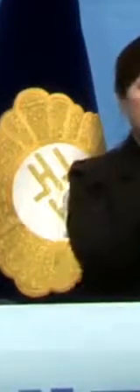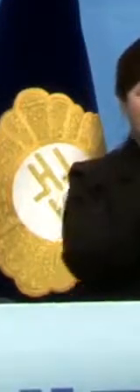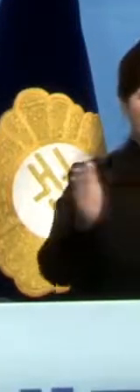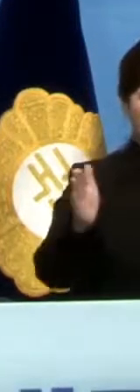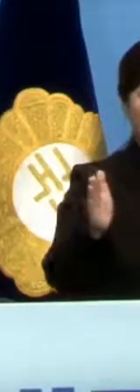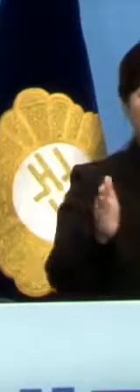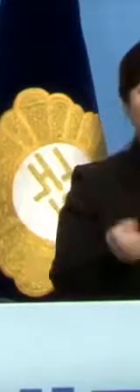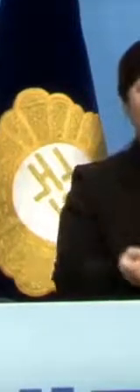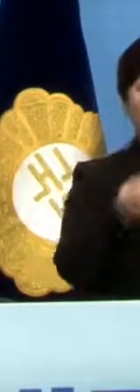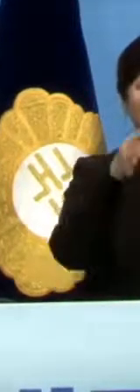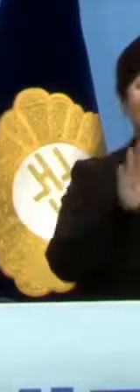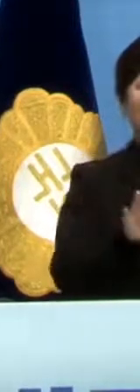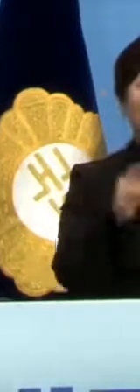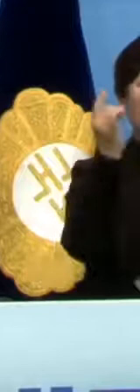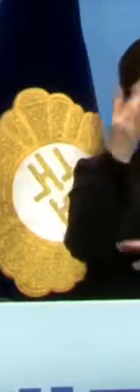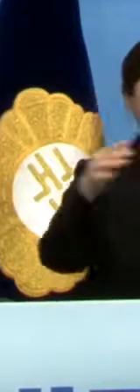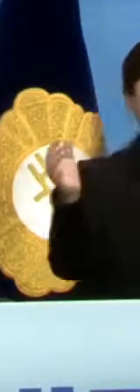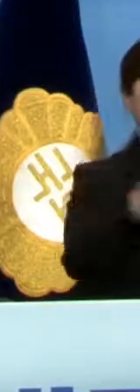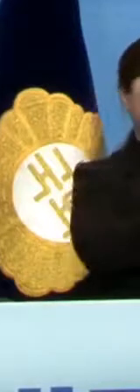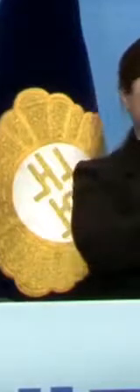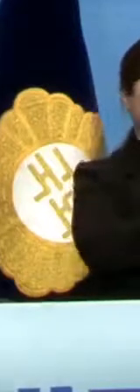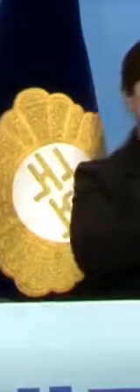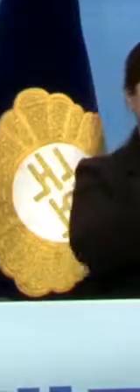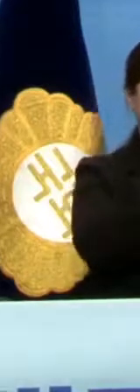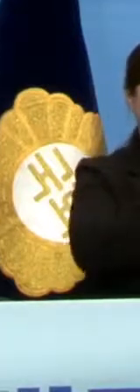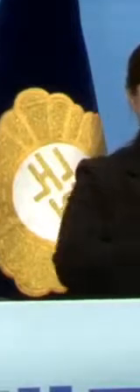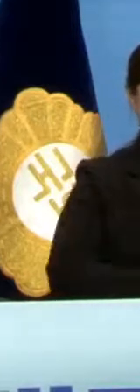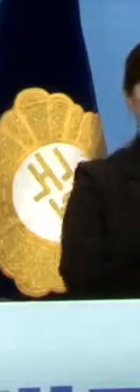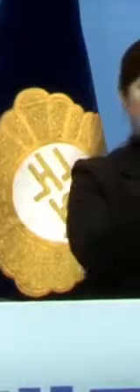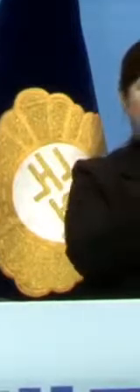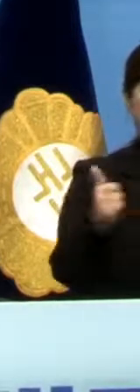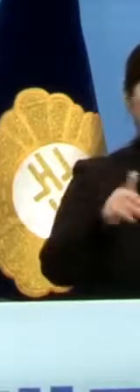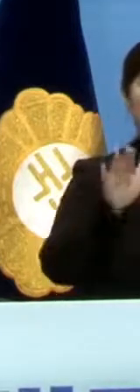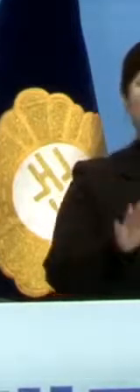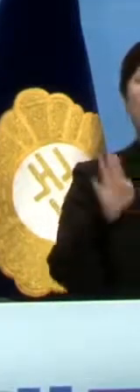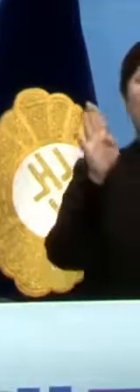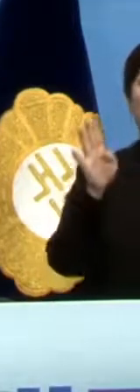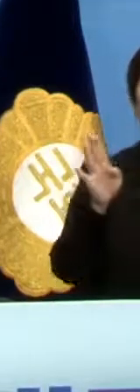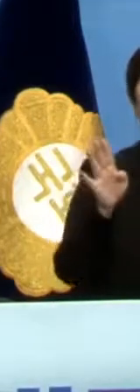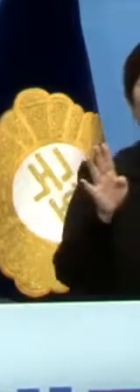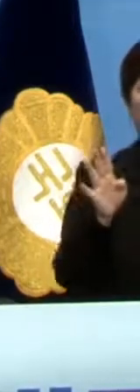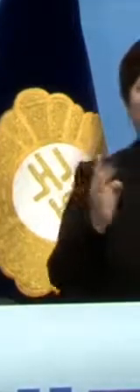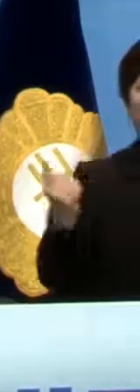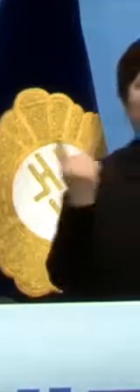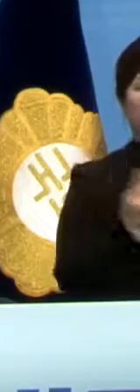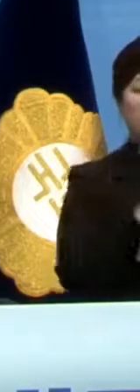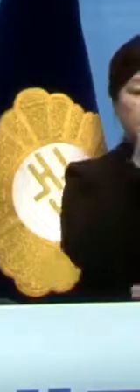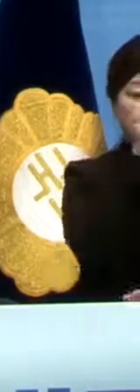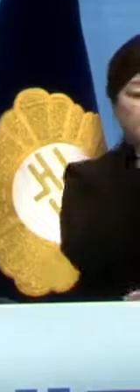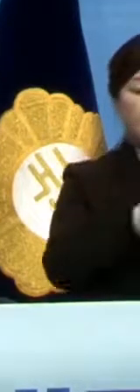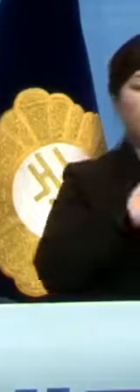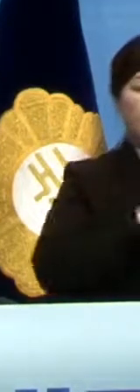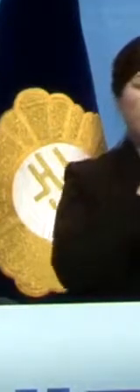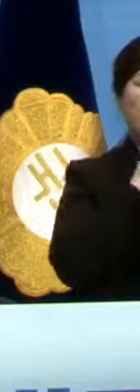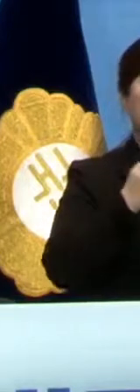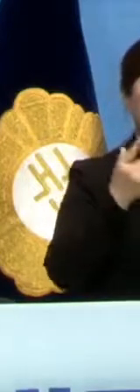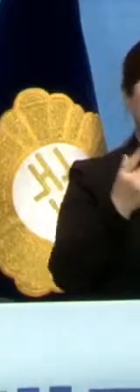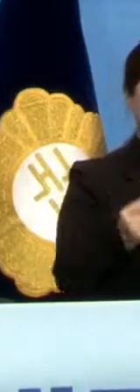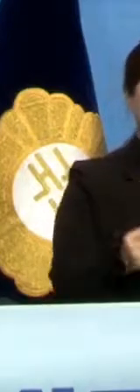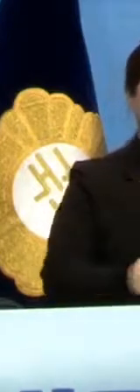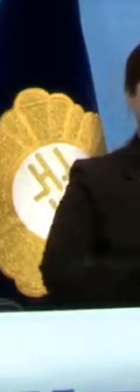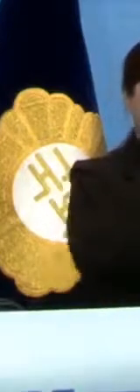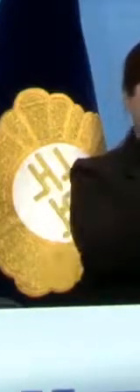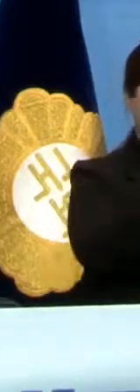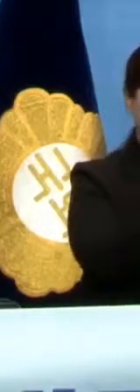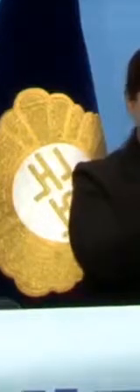출범식인데요. 저희가 원래 모임 멤버가 18명입니다. 근데 오늘 4분만 오게 됐습니다. 다 아시다시피